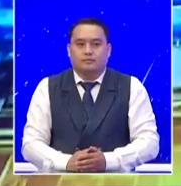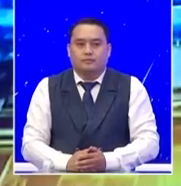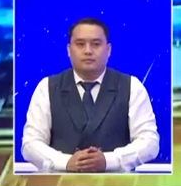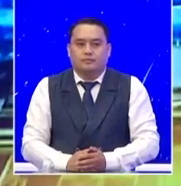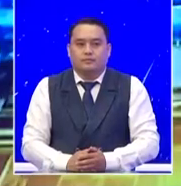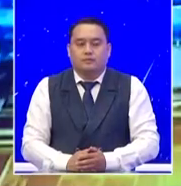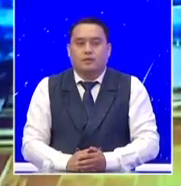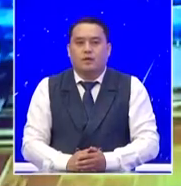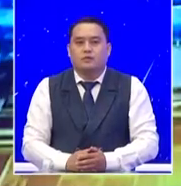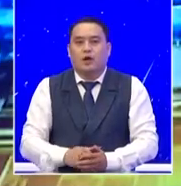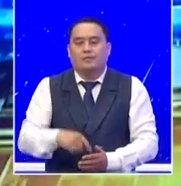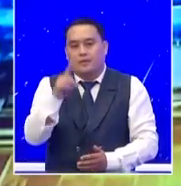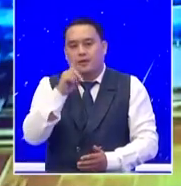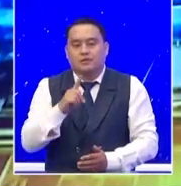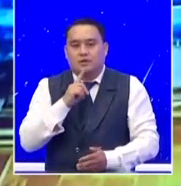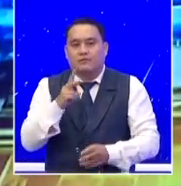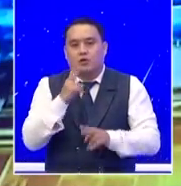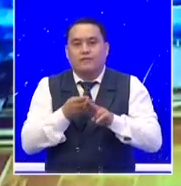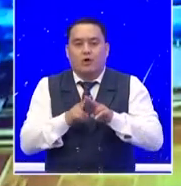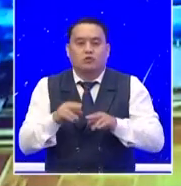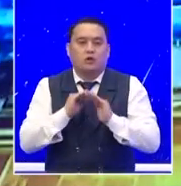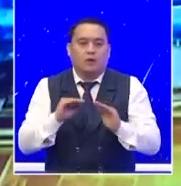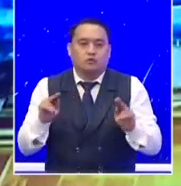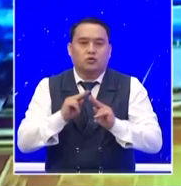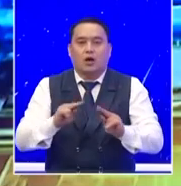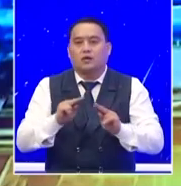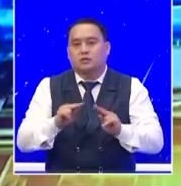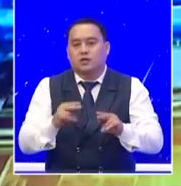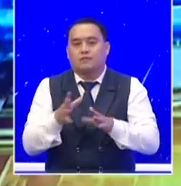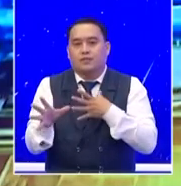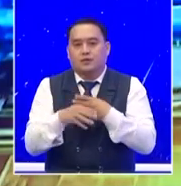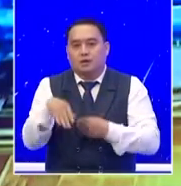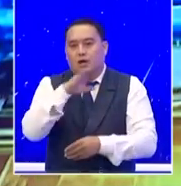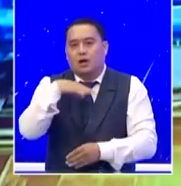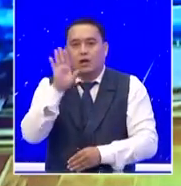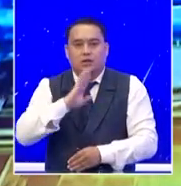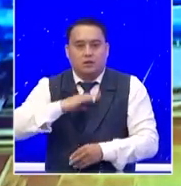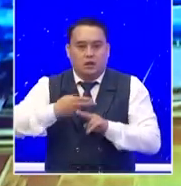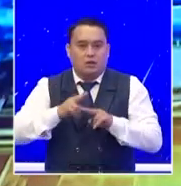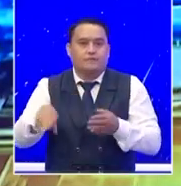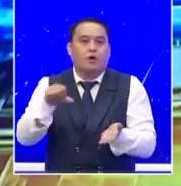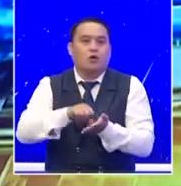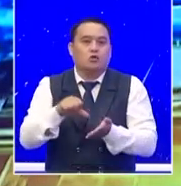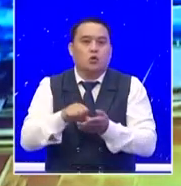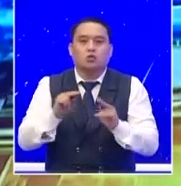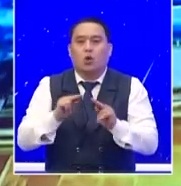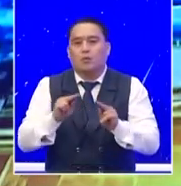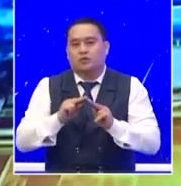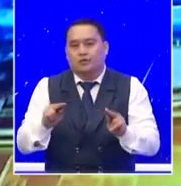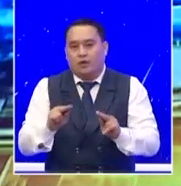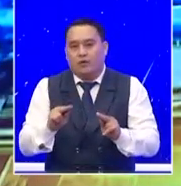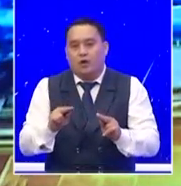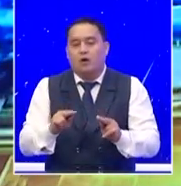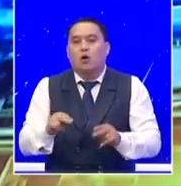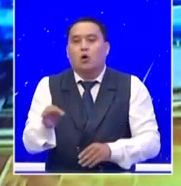Вот уже полтора месяца, как казахстанские школьники обучаются в режиме онлайн, а вместе с ними и родители, которые выступают в роли домашних педагогов.